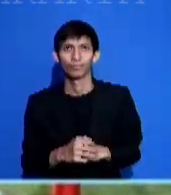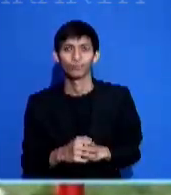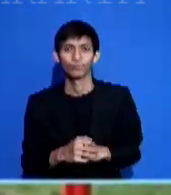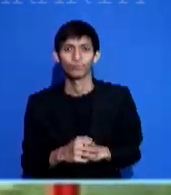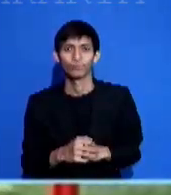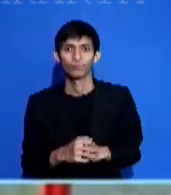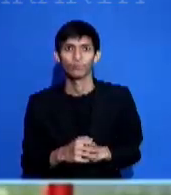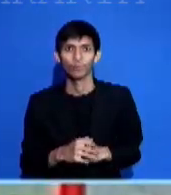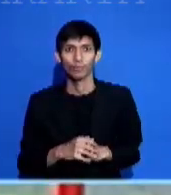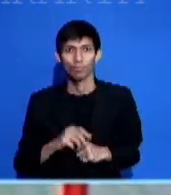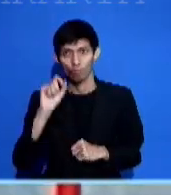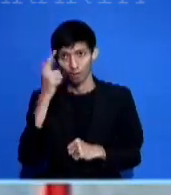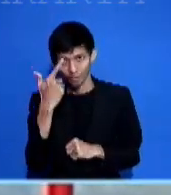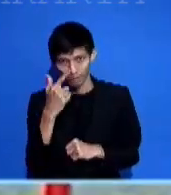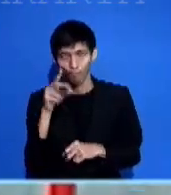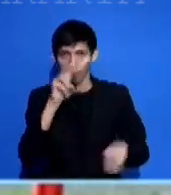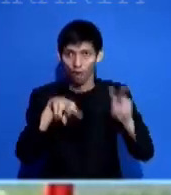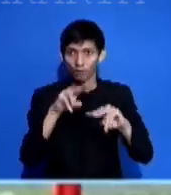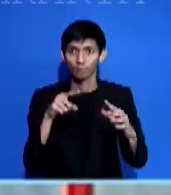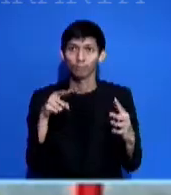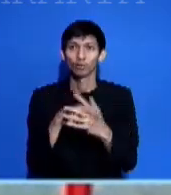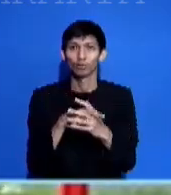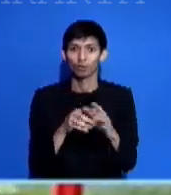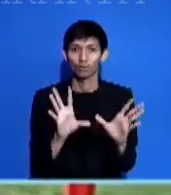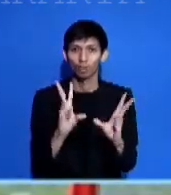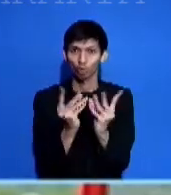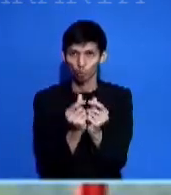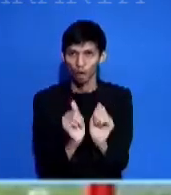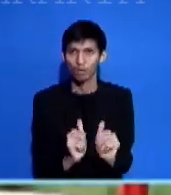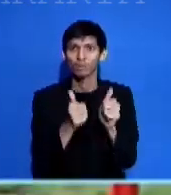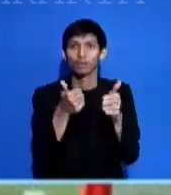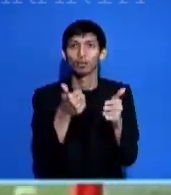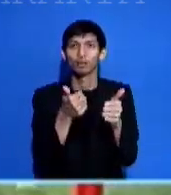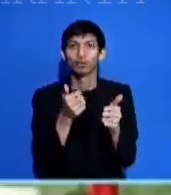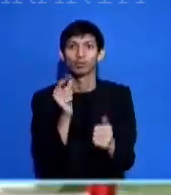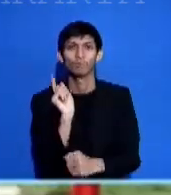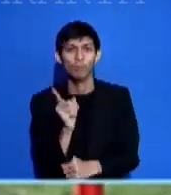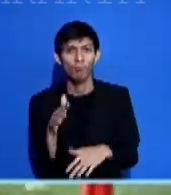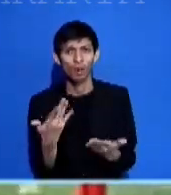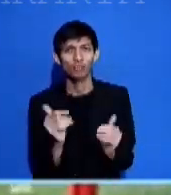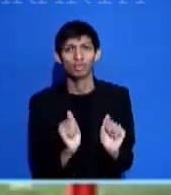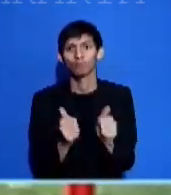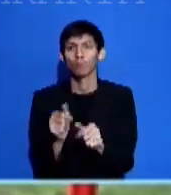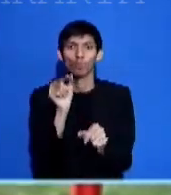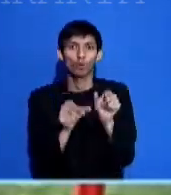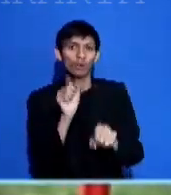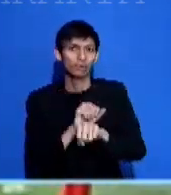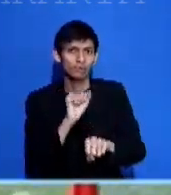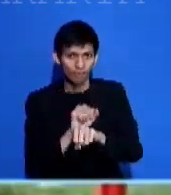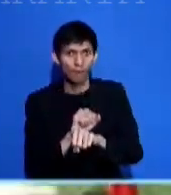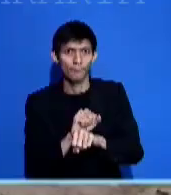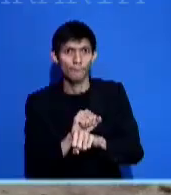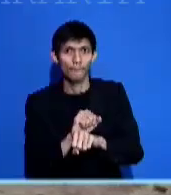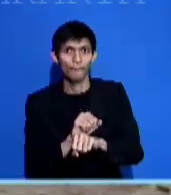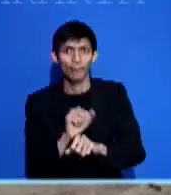Apel siaga pengawasan pemungutan dan perhitungan suara penting dilakukan untuk mengukur kesiapan para petugas TPS.